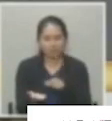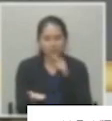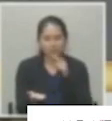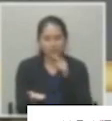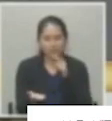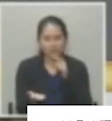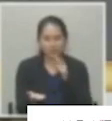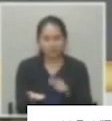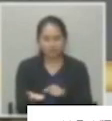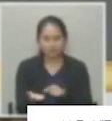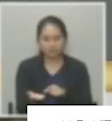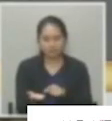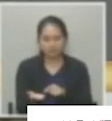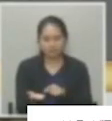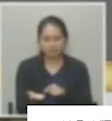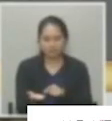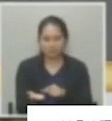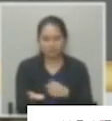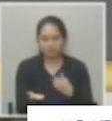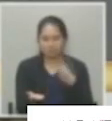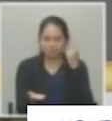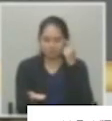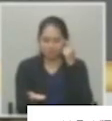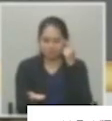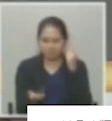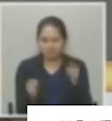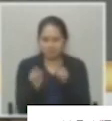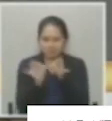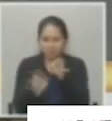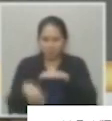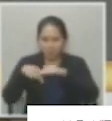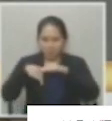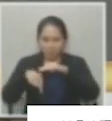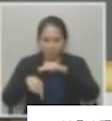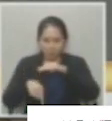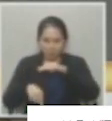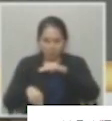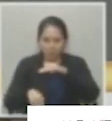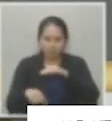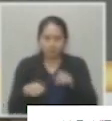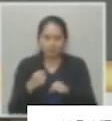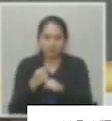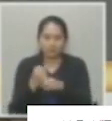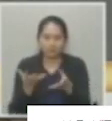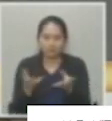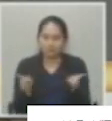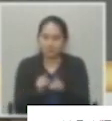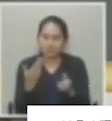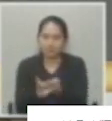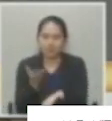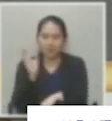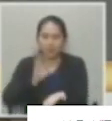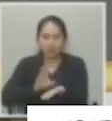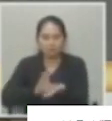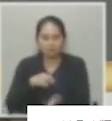แล้วผมดูว่ามันเป็นรายละเอียดเหมือนกับท่านเขียนรายละเอียดเหมือนทำเอกสารงบประมาณเลยนะผ